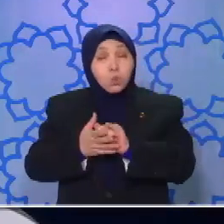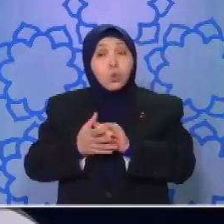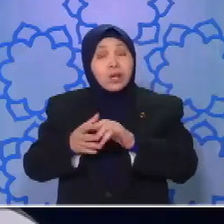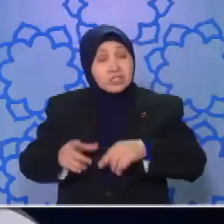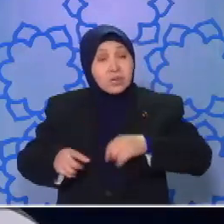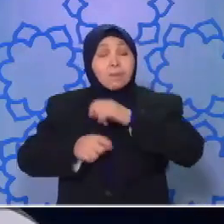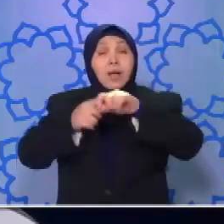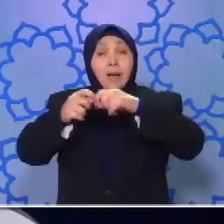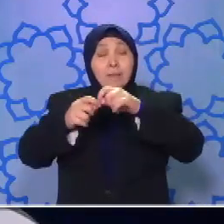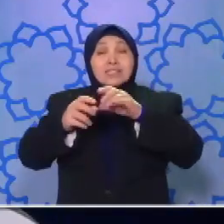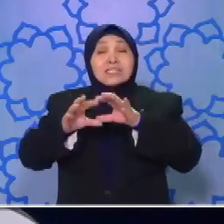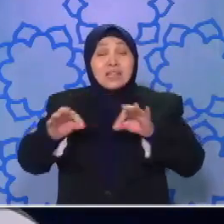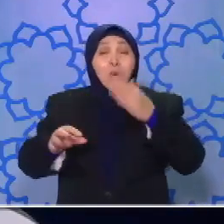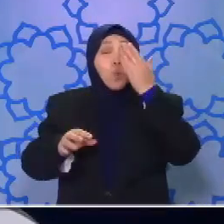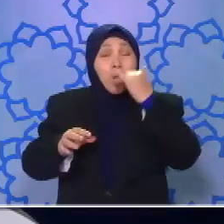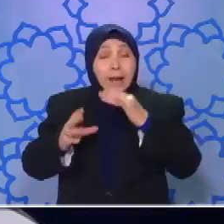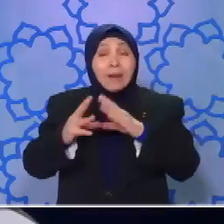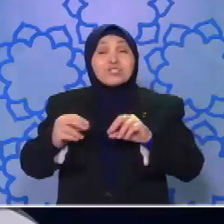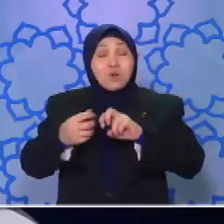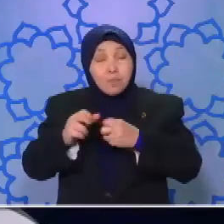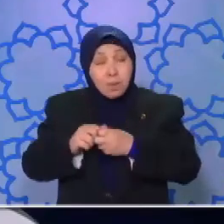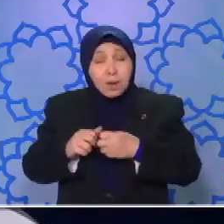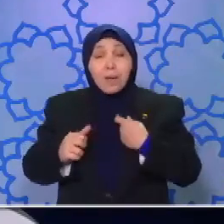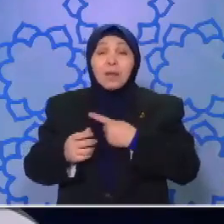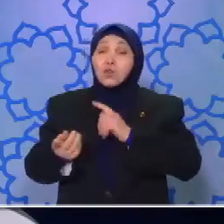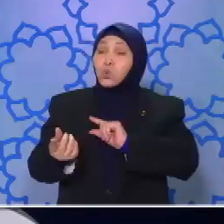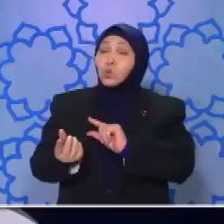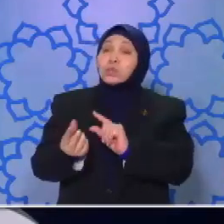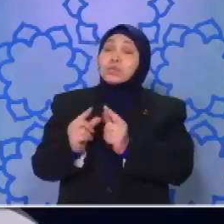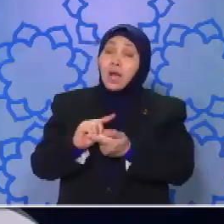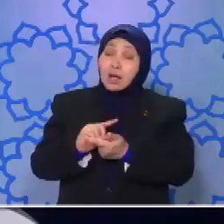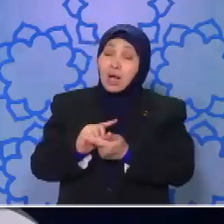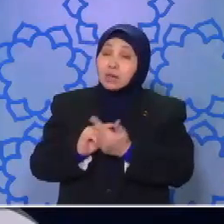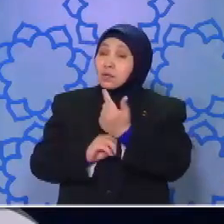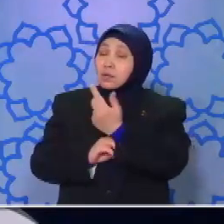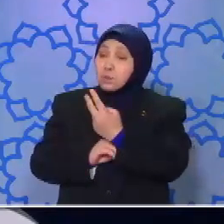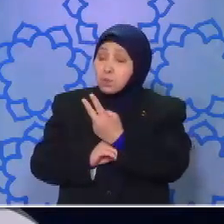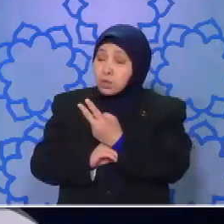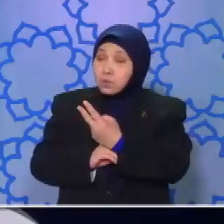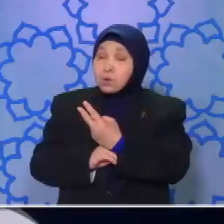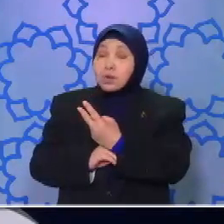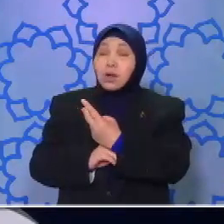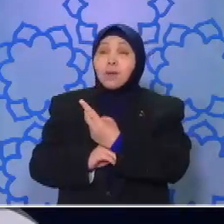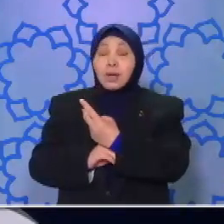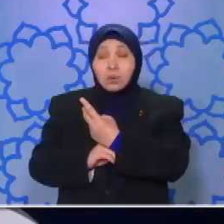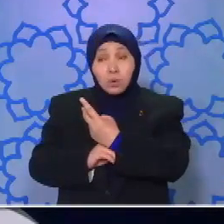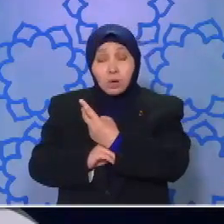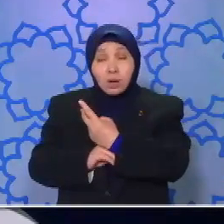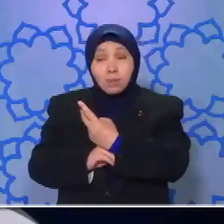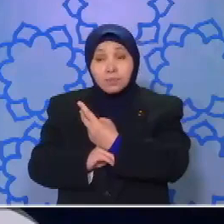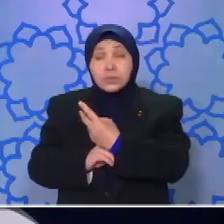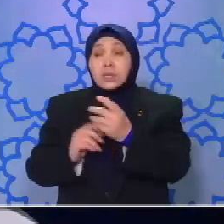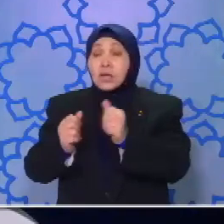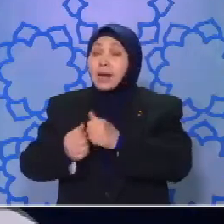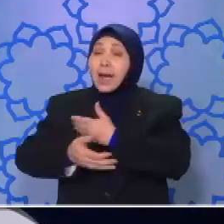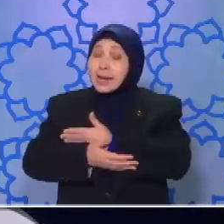kesimpulannya, fa aradna, kami berharap kami akan tukarkan untuk kedua-duanya ya, Tuhan mereka berdua